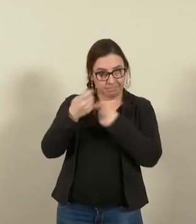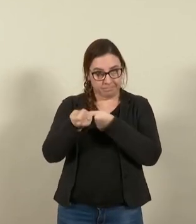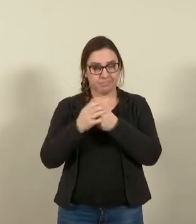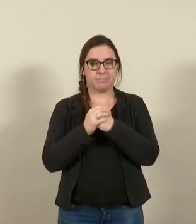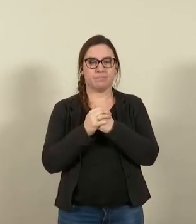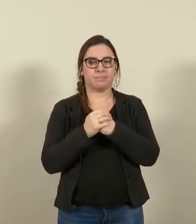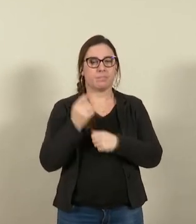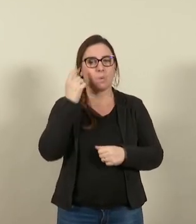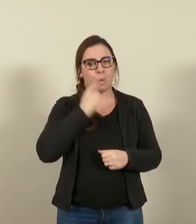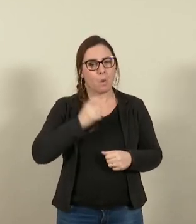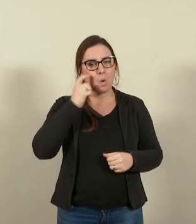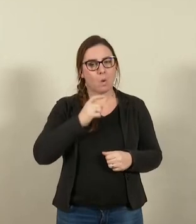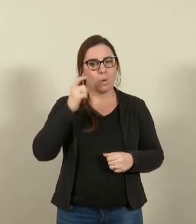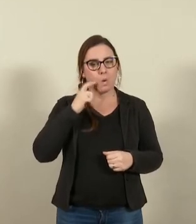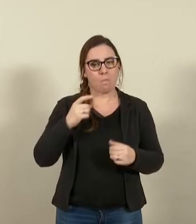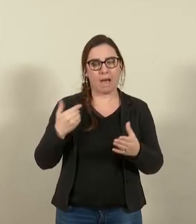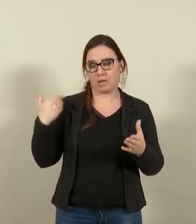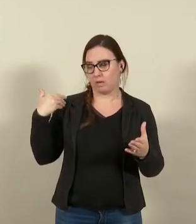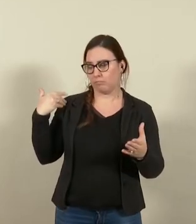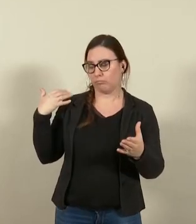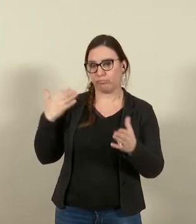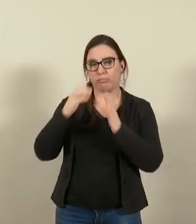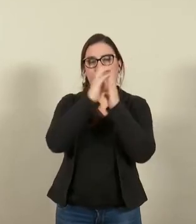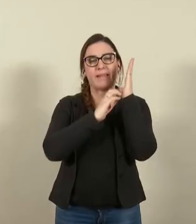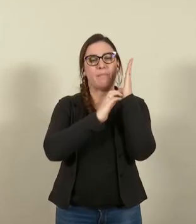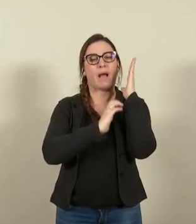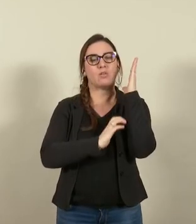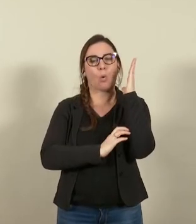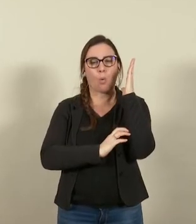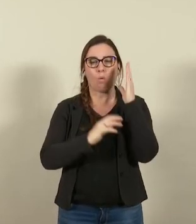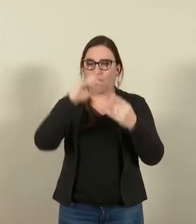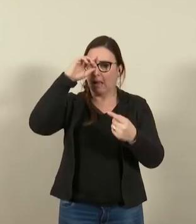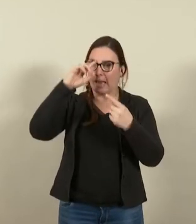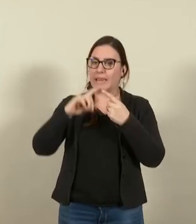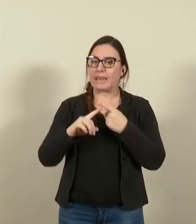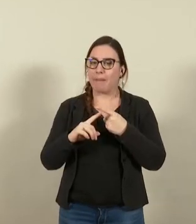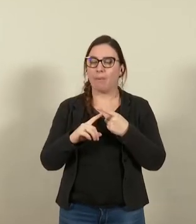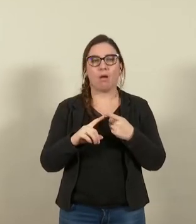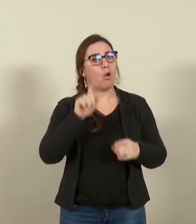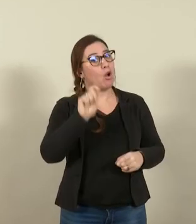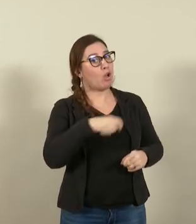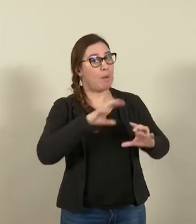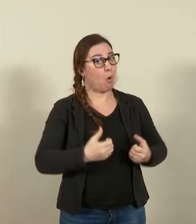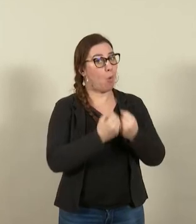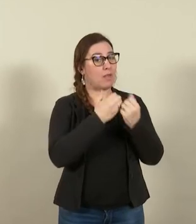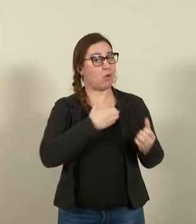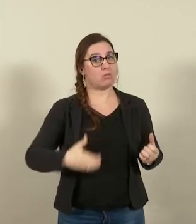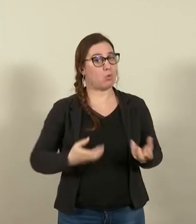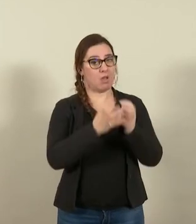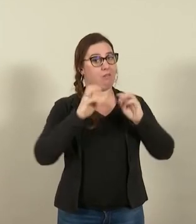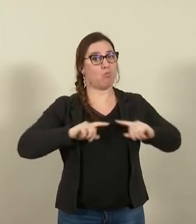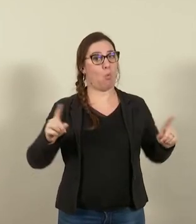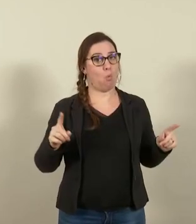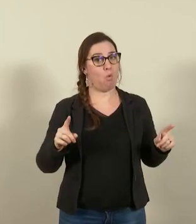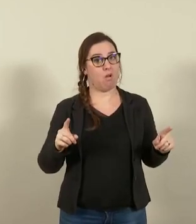on a pu constater que dans les précédentes délib tion une thématique qui ne relèvait pas donc du conseil municipal